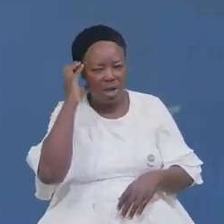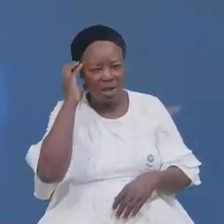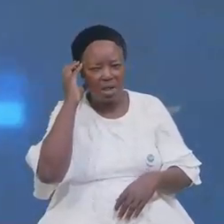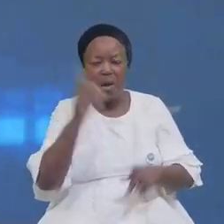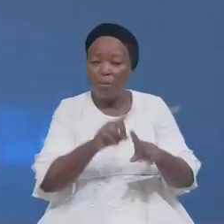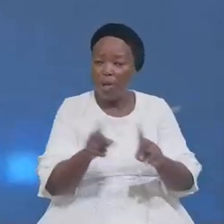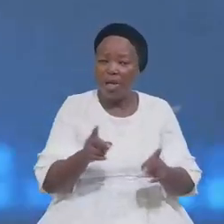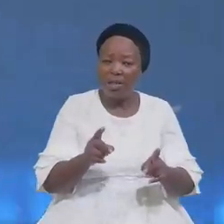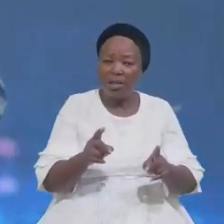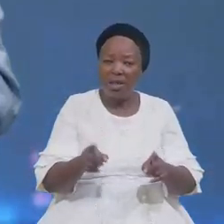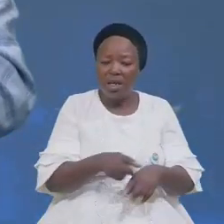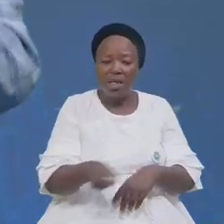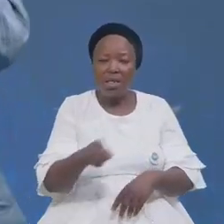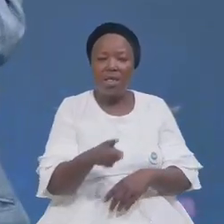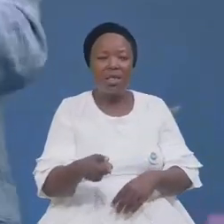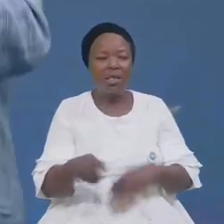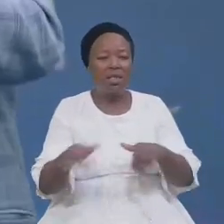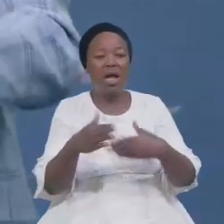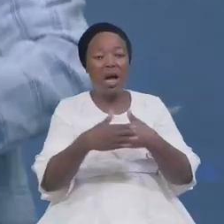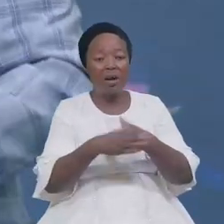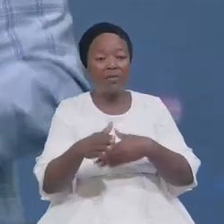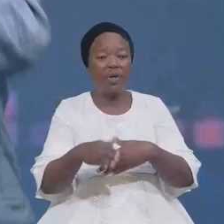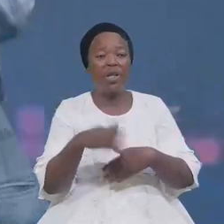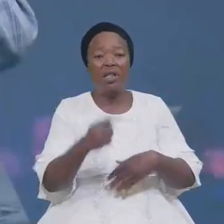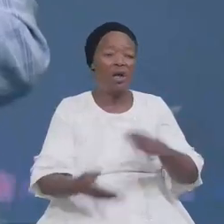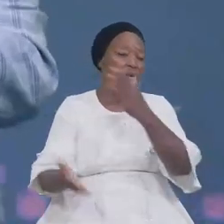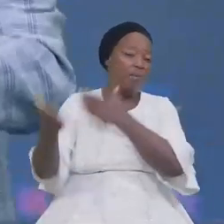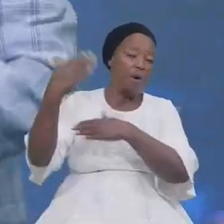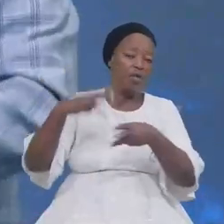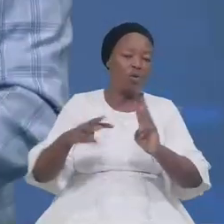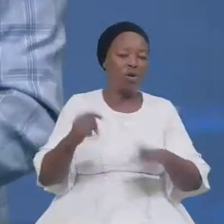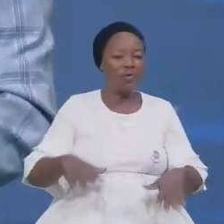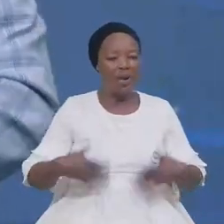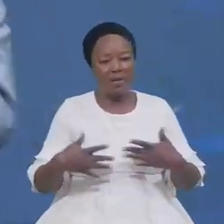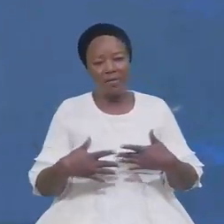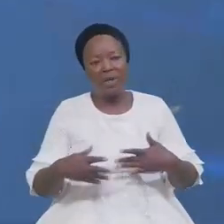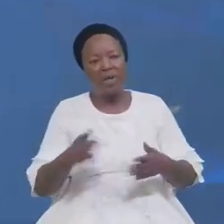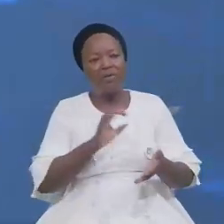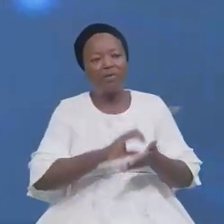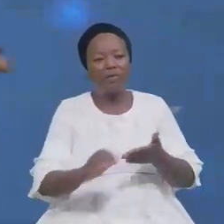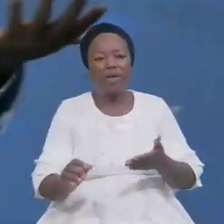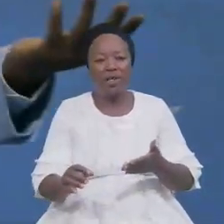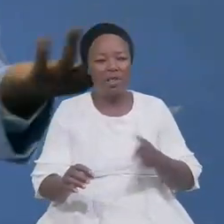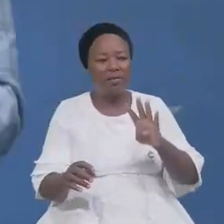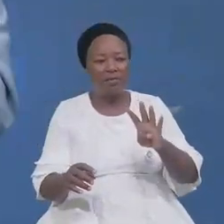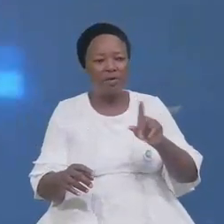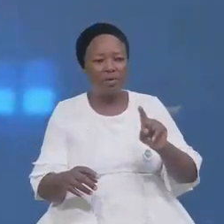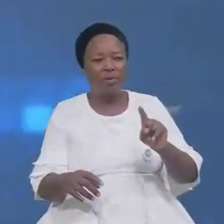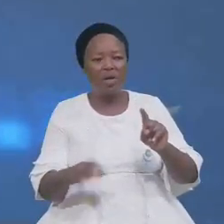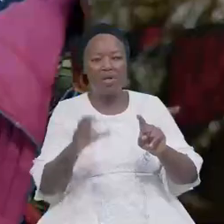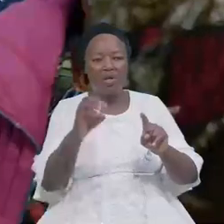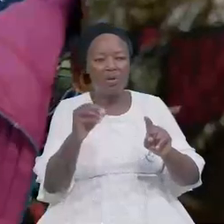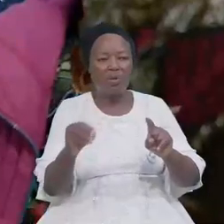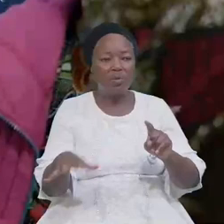cela. Et ils n'ont point obéi et ils ont suivi leurs premiers usages. 41 dit: ces